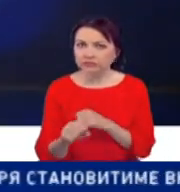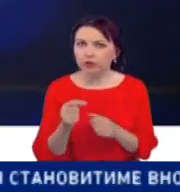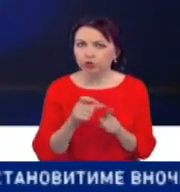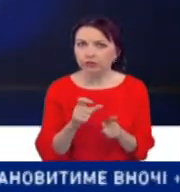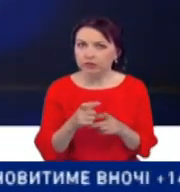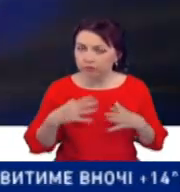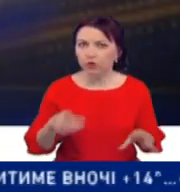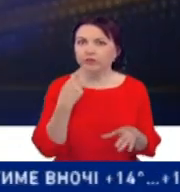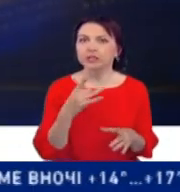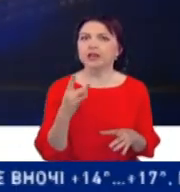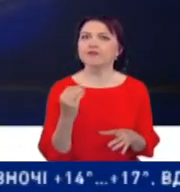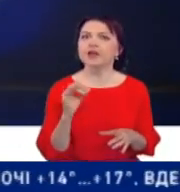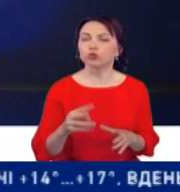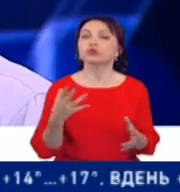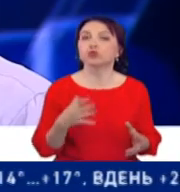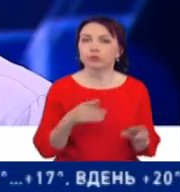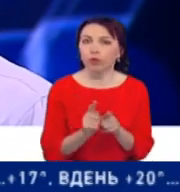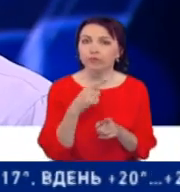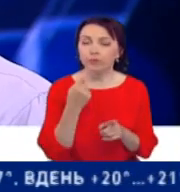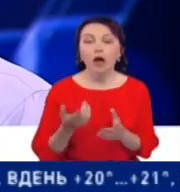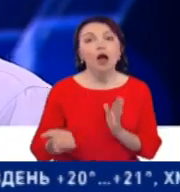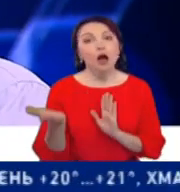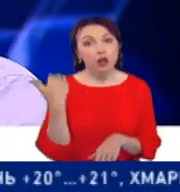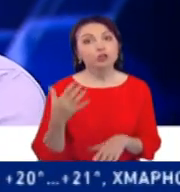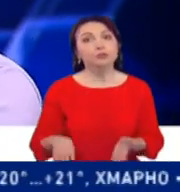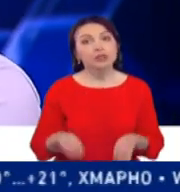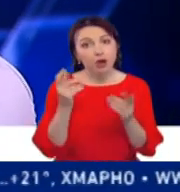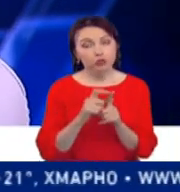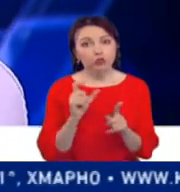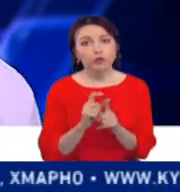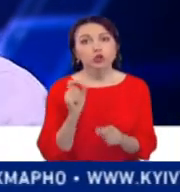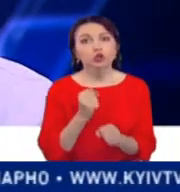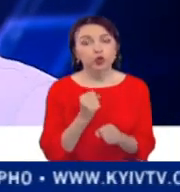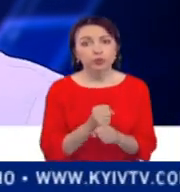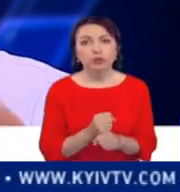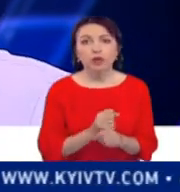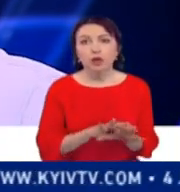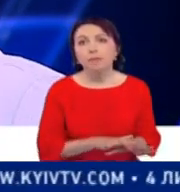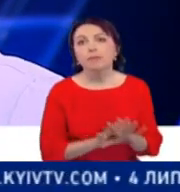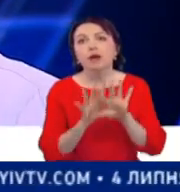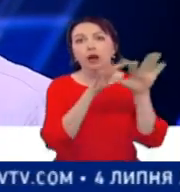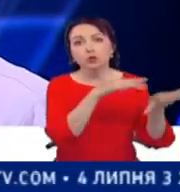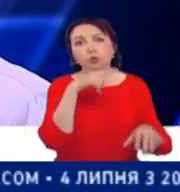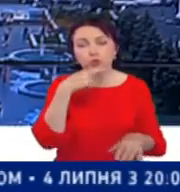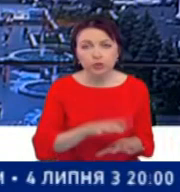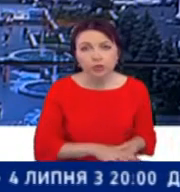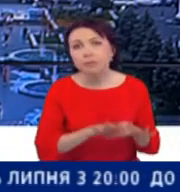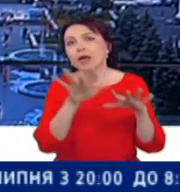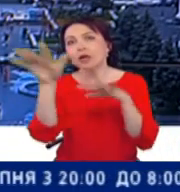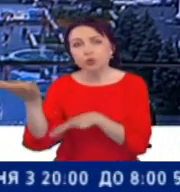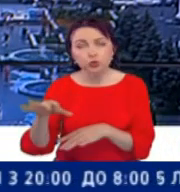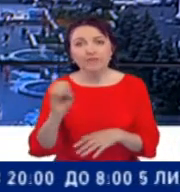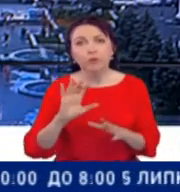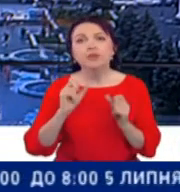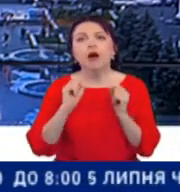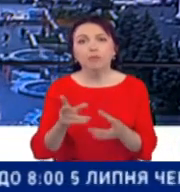є інша проблема, яку ви трошки раніше підіймали. Що робити з міграцією у бік Росії, з міграцією у бік Європи, як повертати